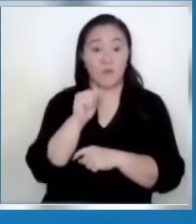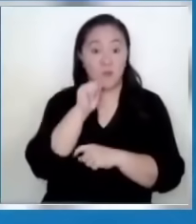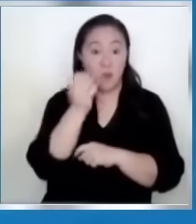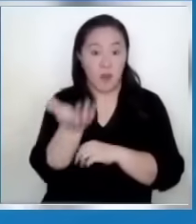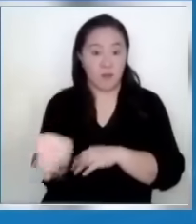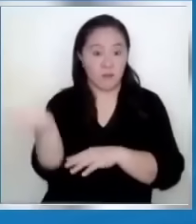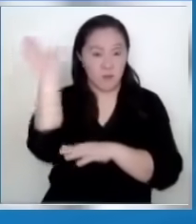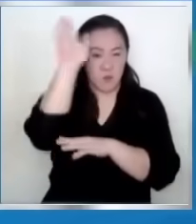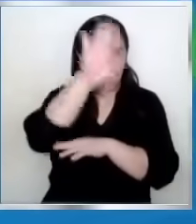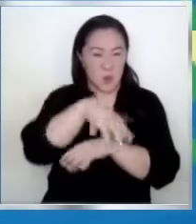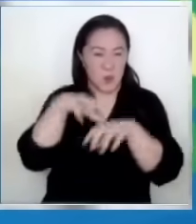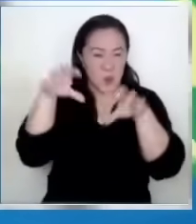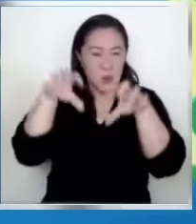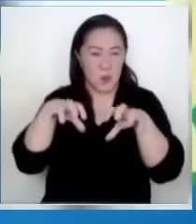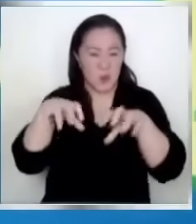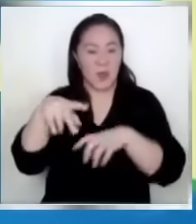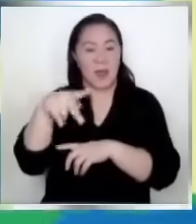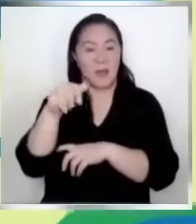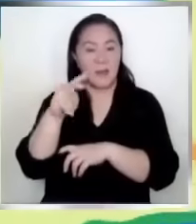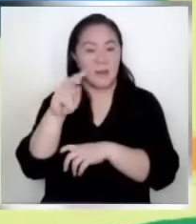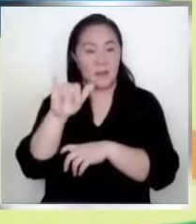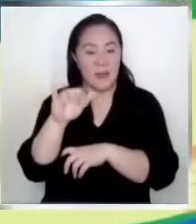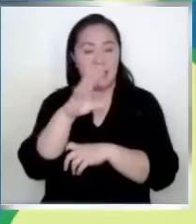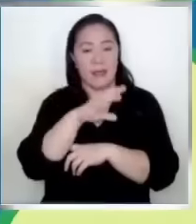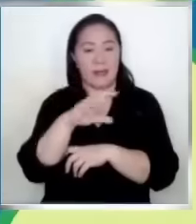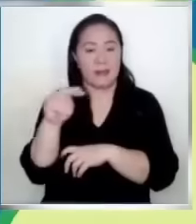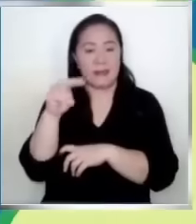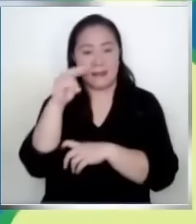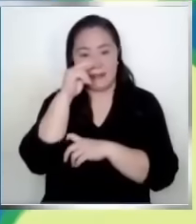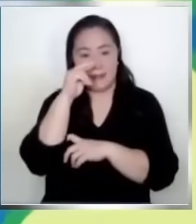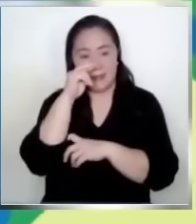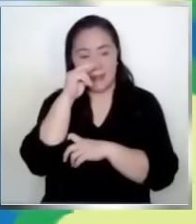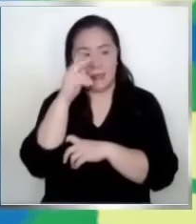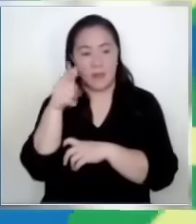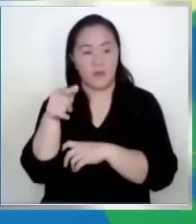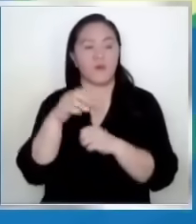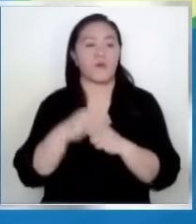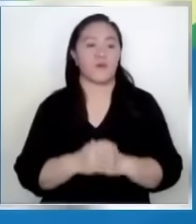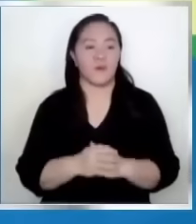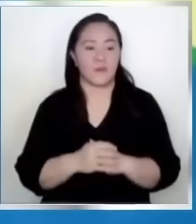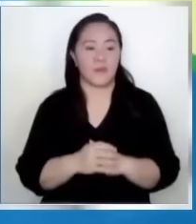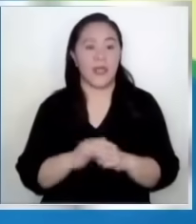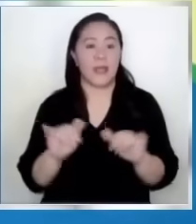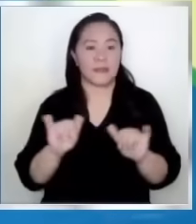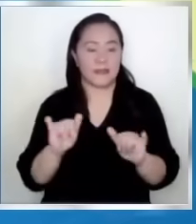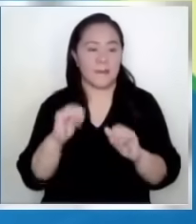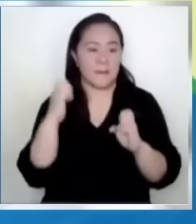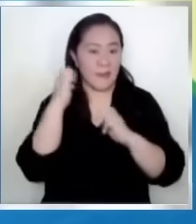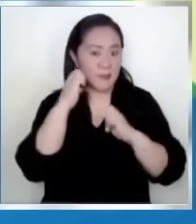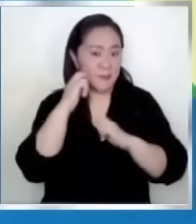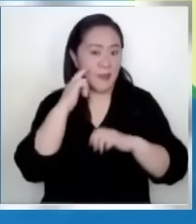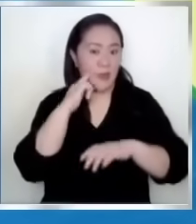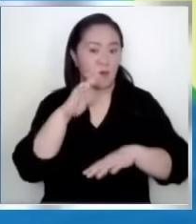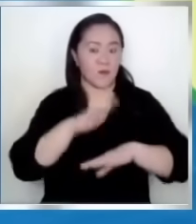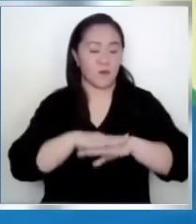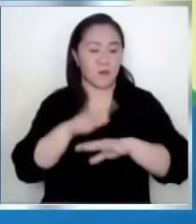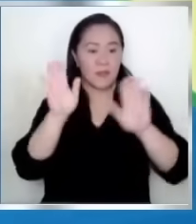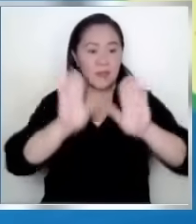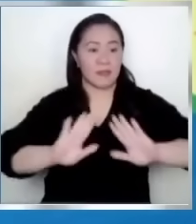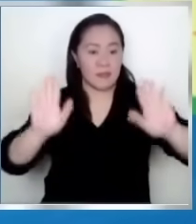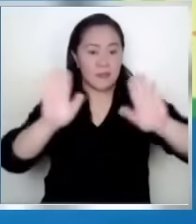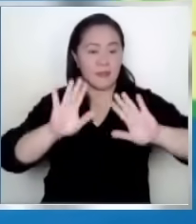dito sa Panay Island at Negros Provinces. Halos ganito rin ang inaasahan sa Linggo at may mga pag-ulan pa rin sa